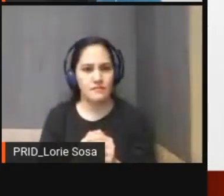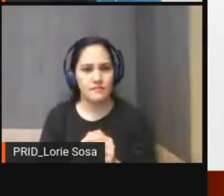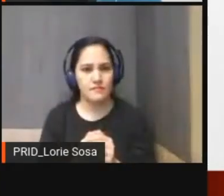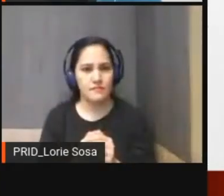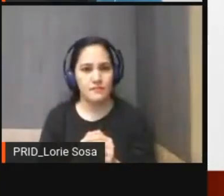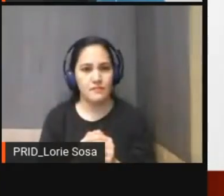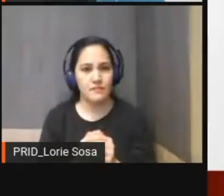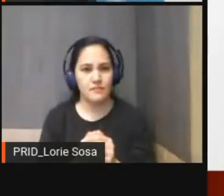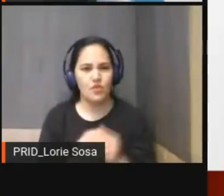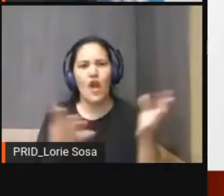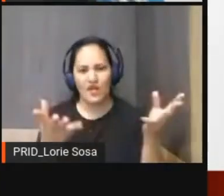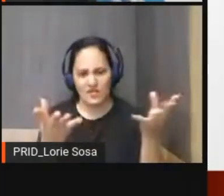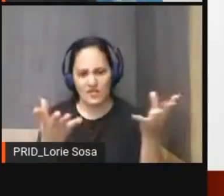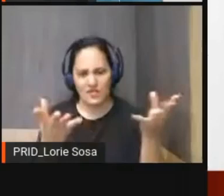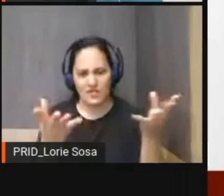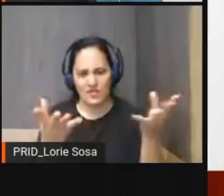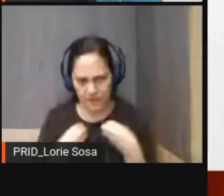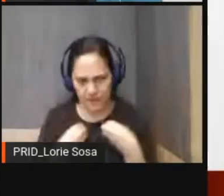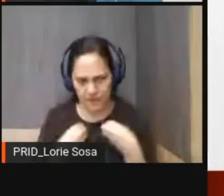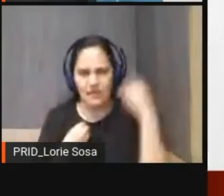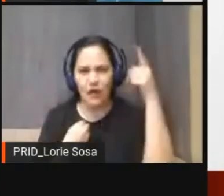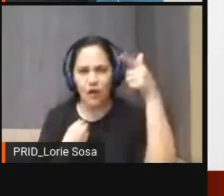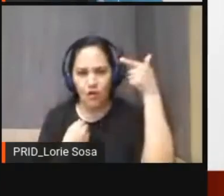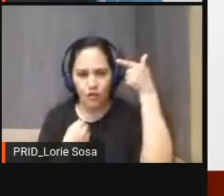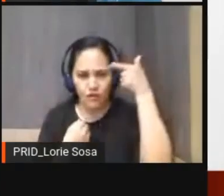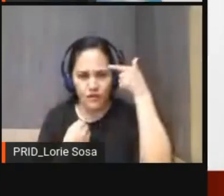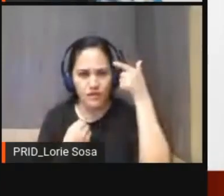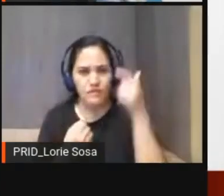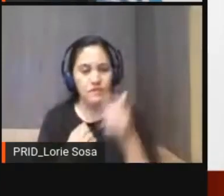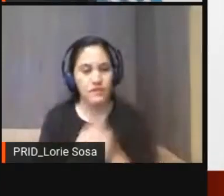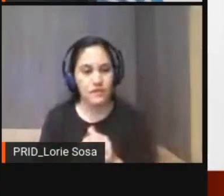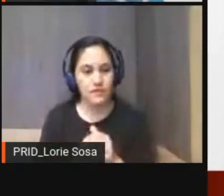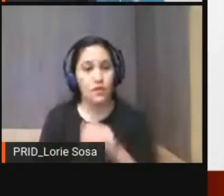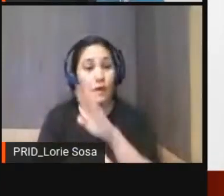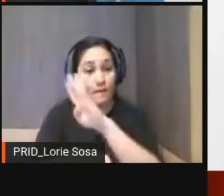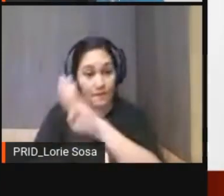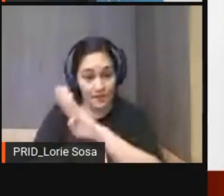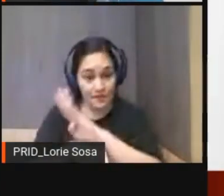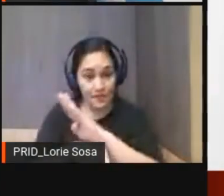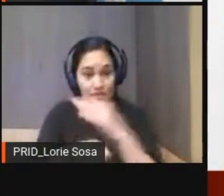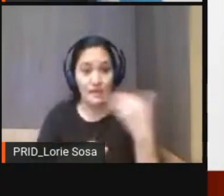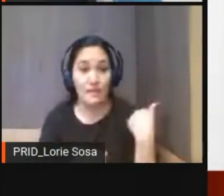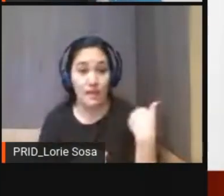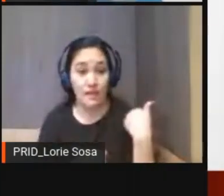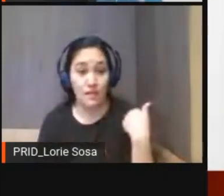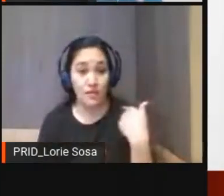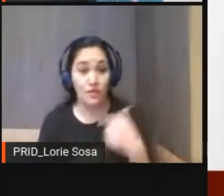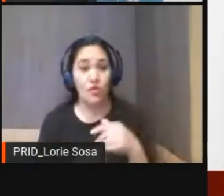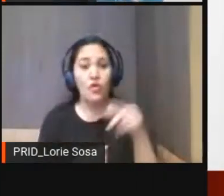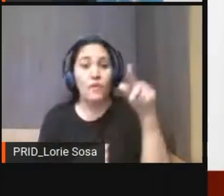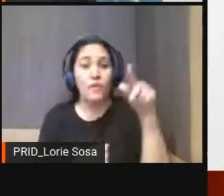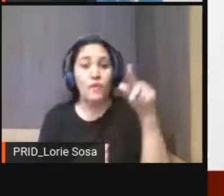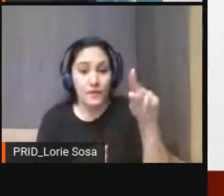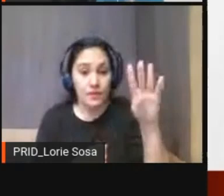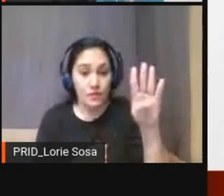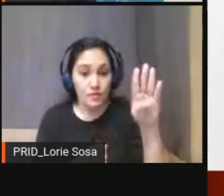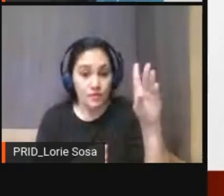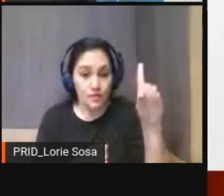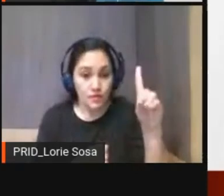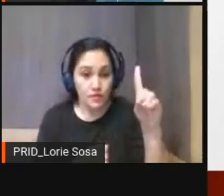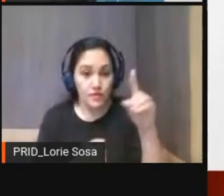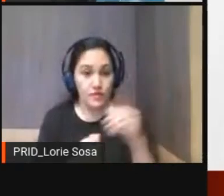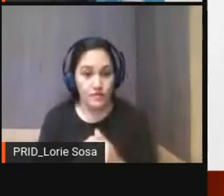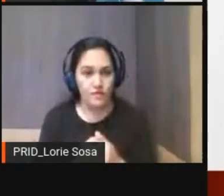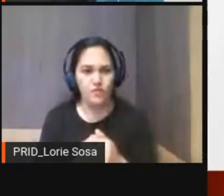na may sektor na ganito, may sektor na PWD, at itong sektor na ito